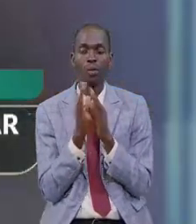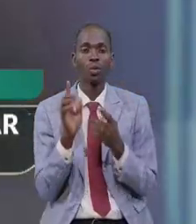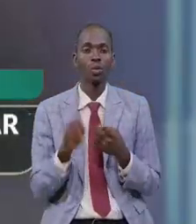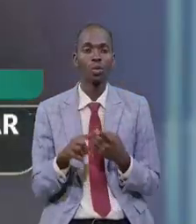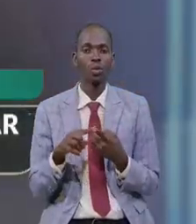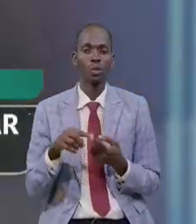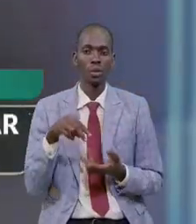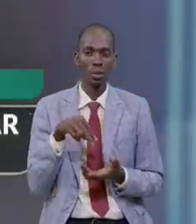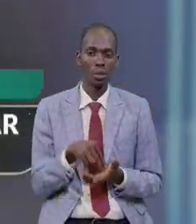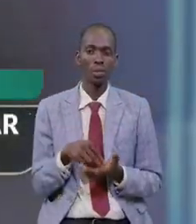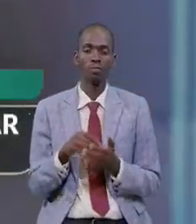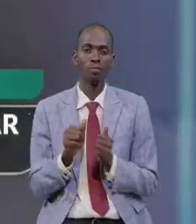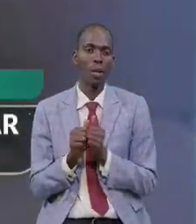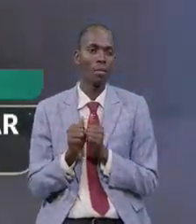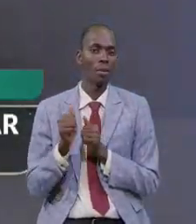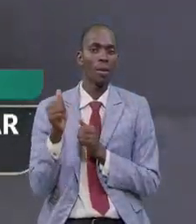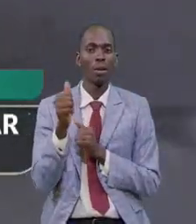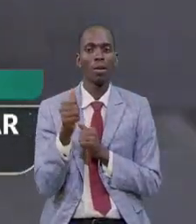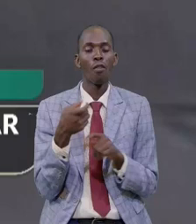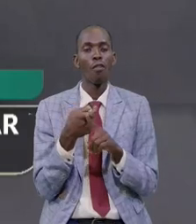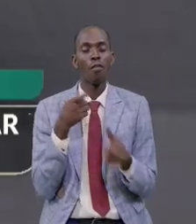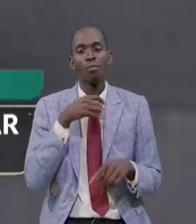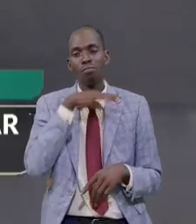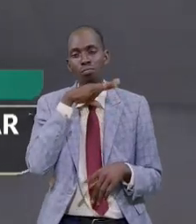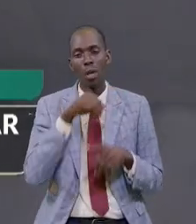s'éloigner de la corruption